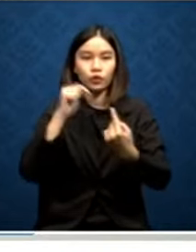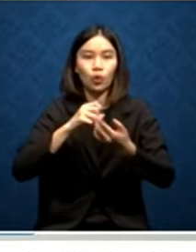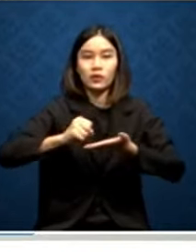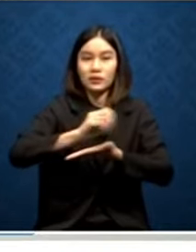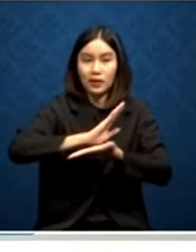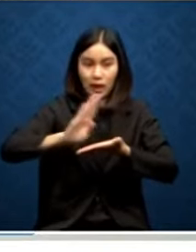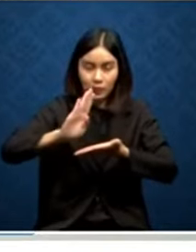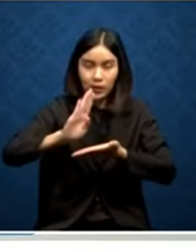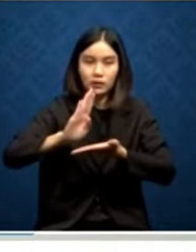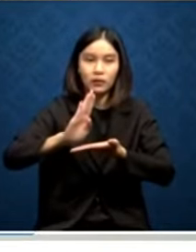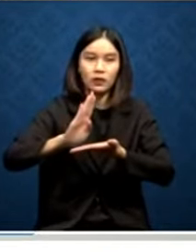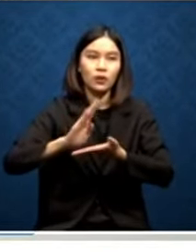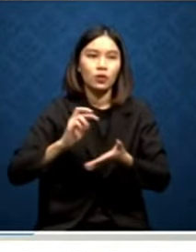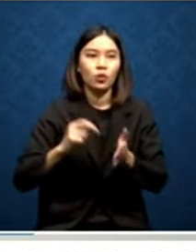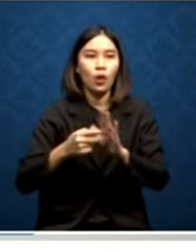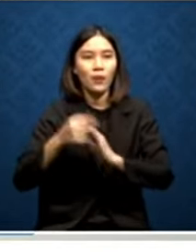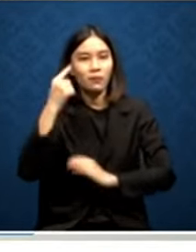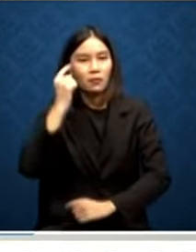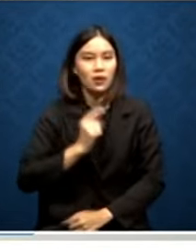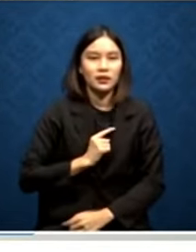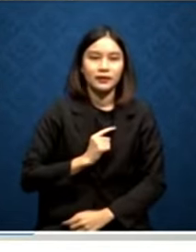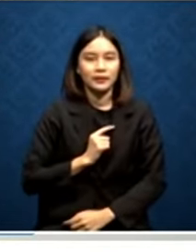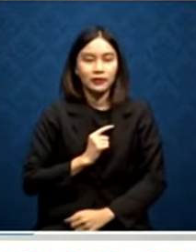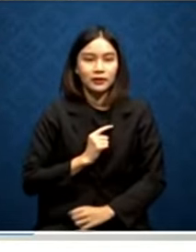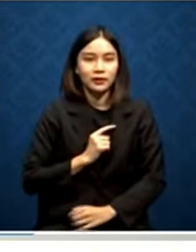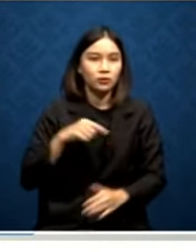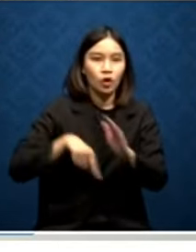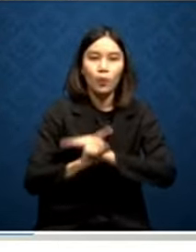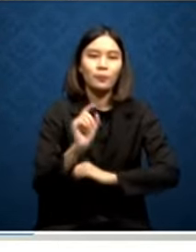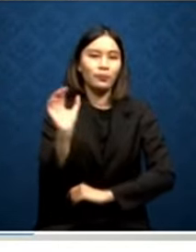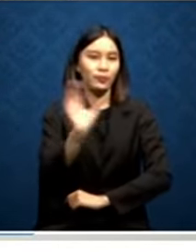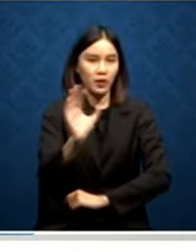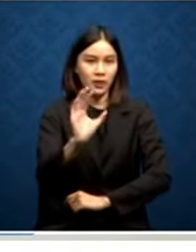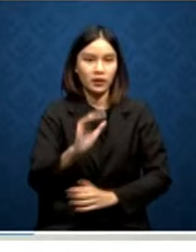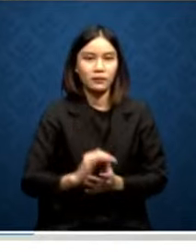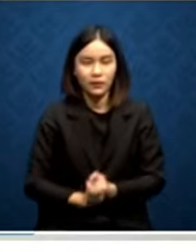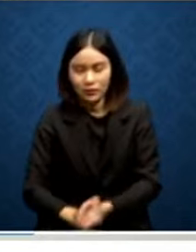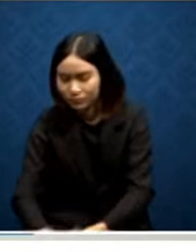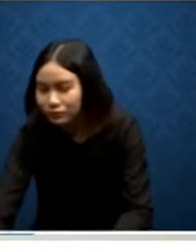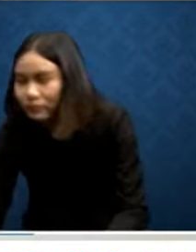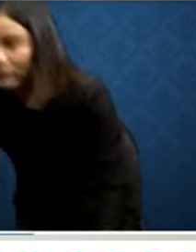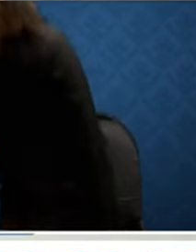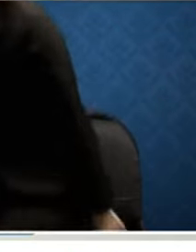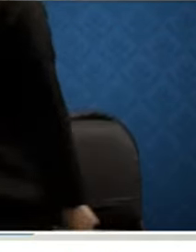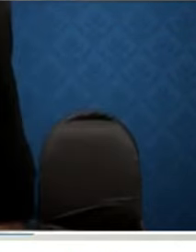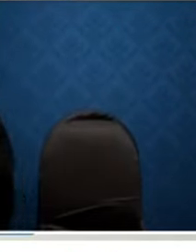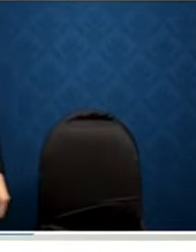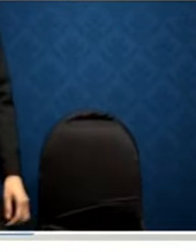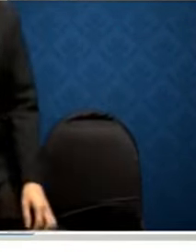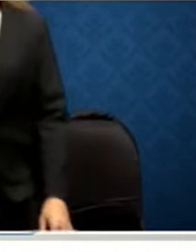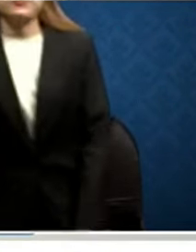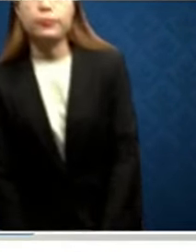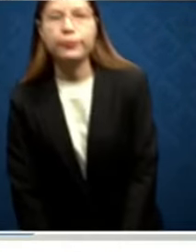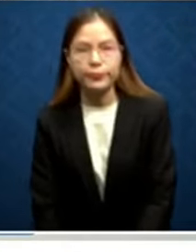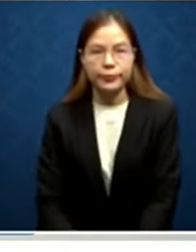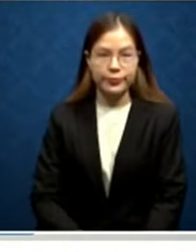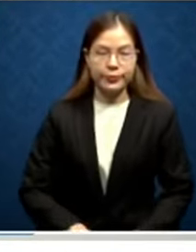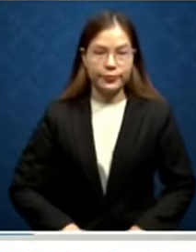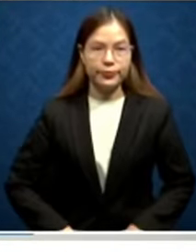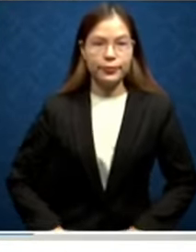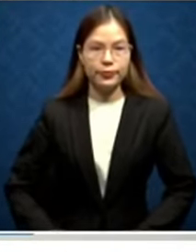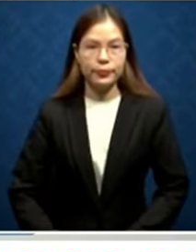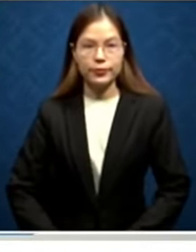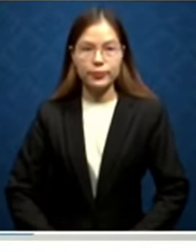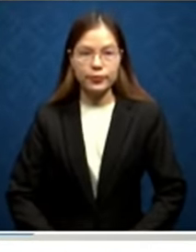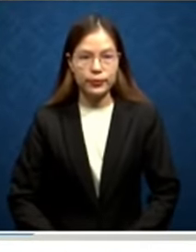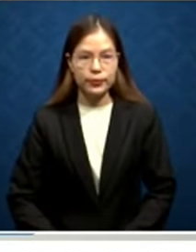บันและไม่บ่ายเบี่ยงหลบเลี่ยงเช่นที่ผ่านมาสอที่4สมดุลวุฒิสภายุ